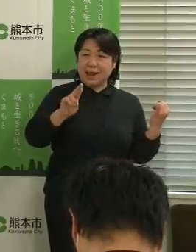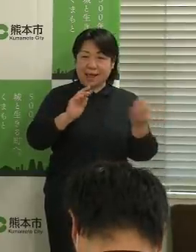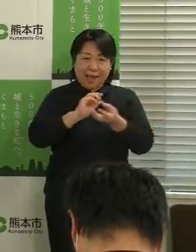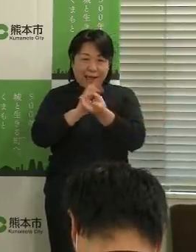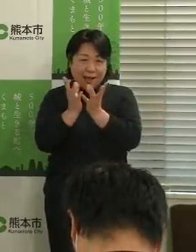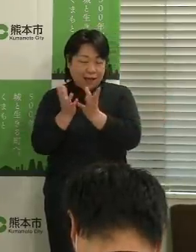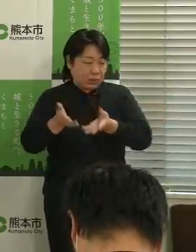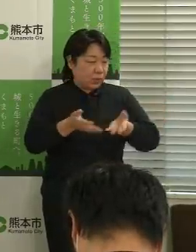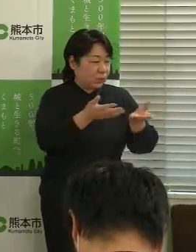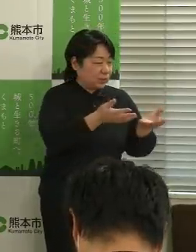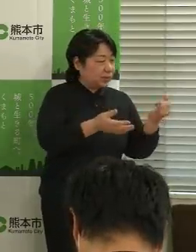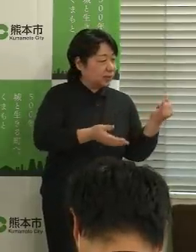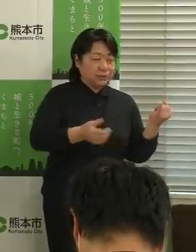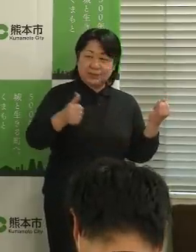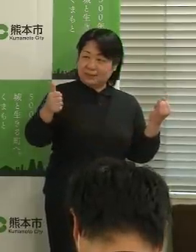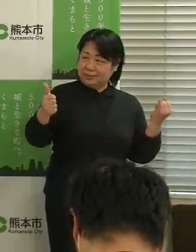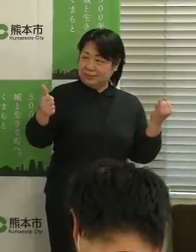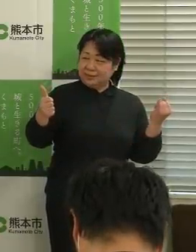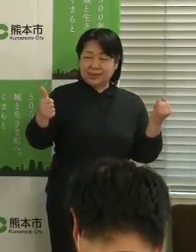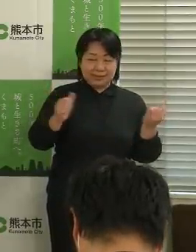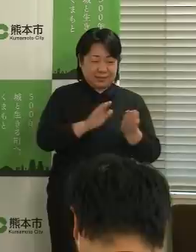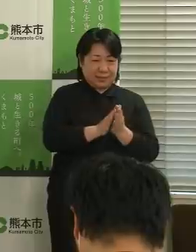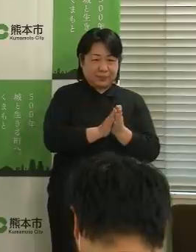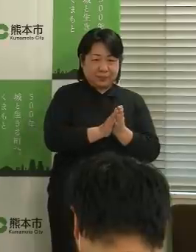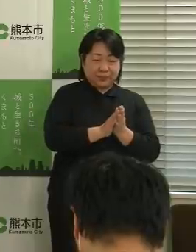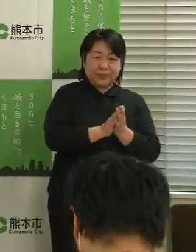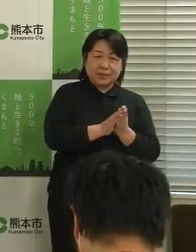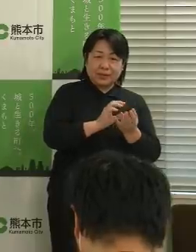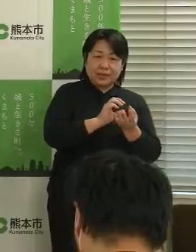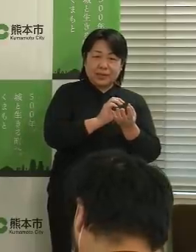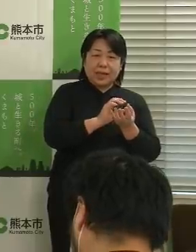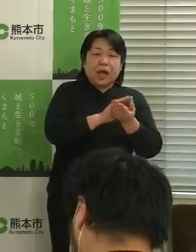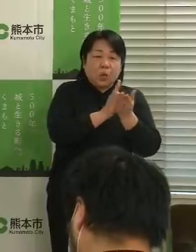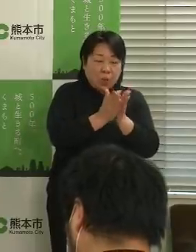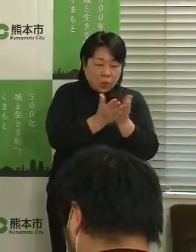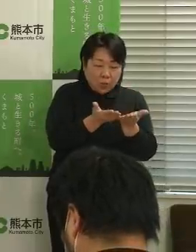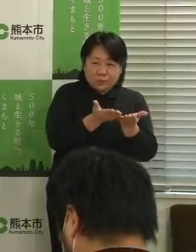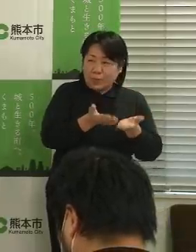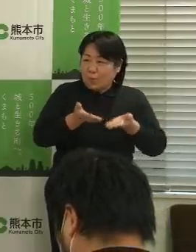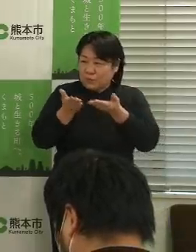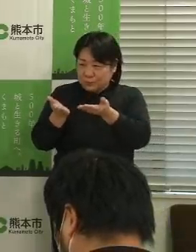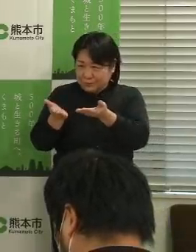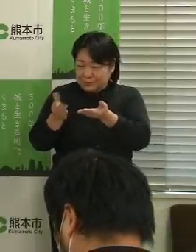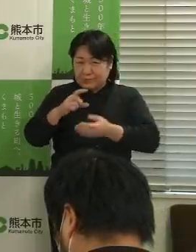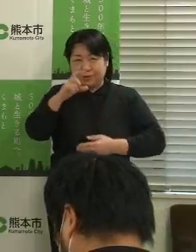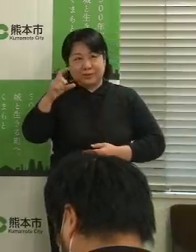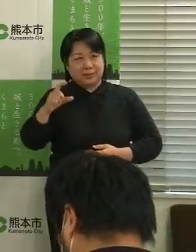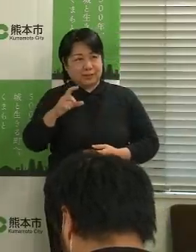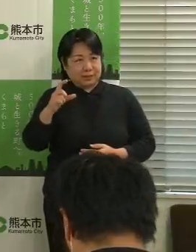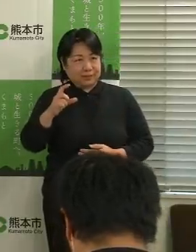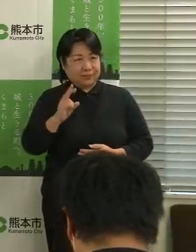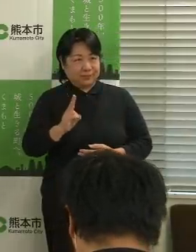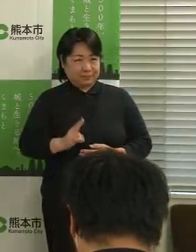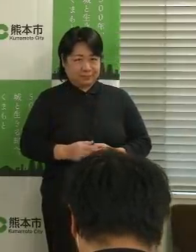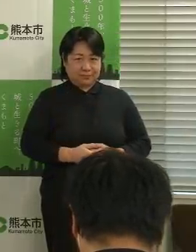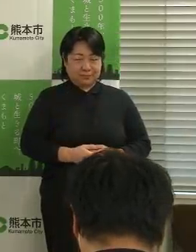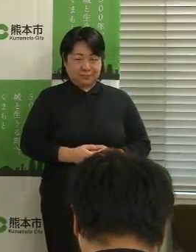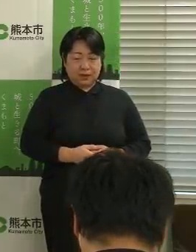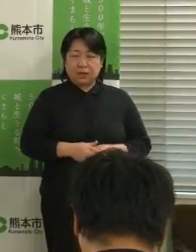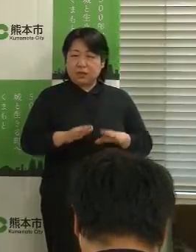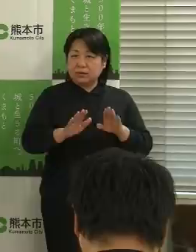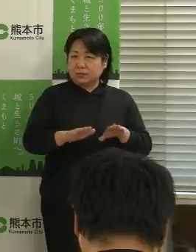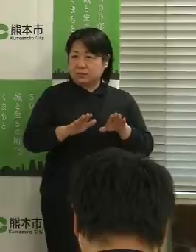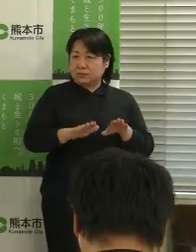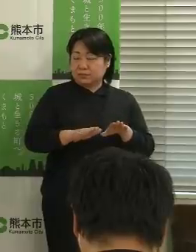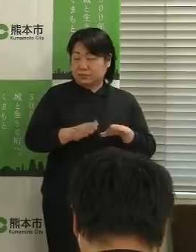り、女性が男性に花を贈る、本を贈るという日のようでございまして、今